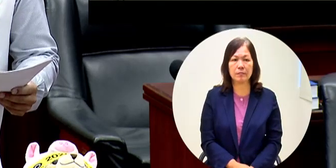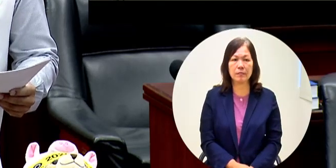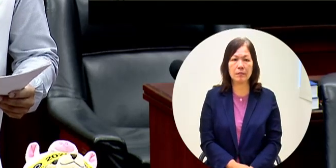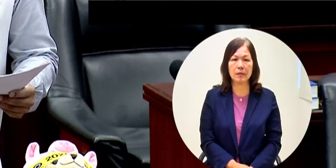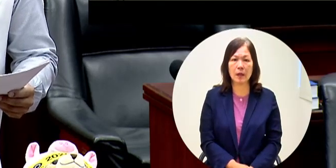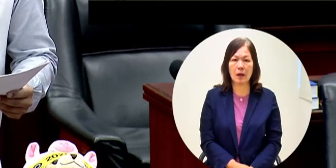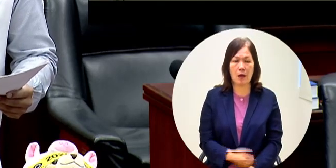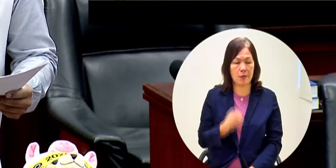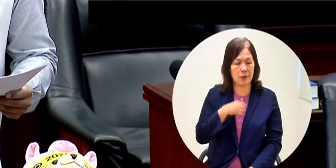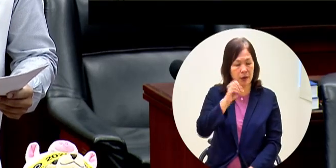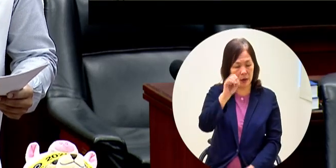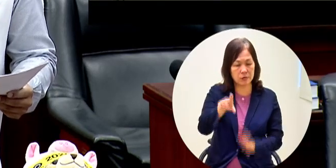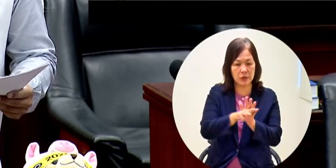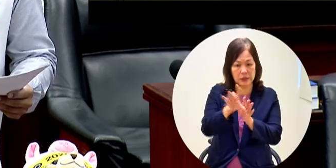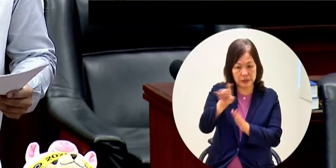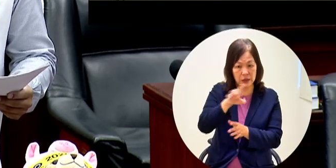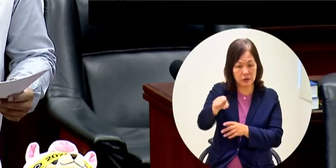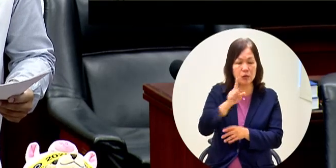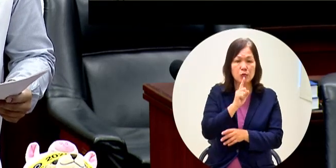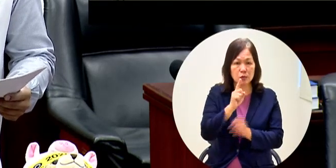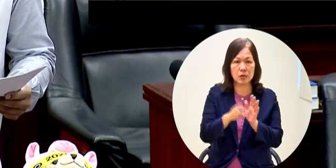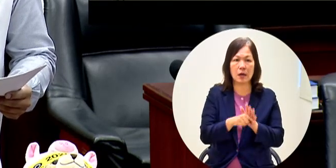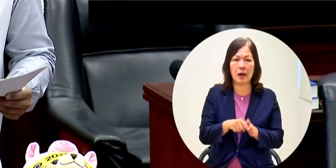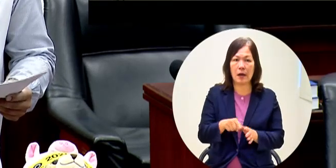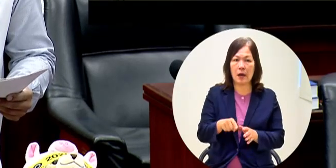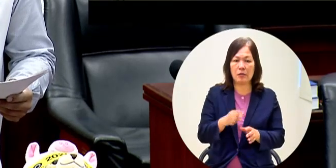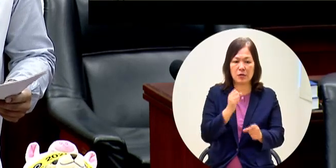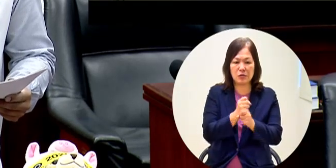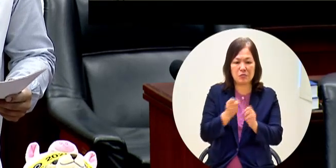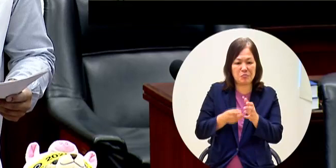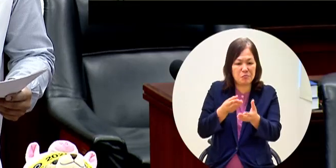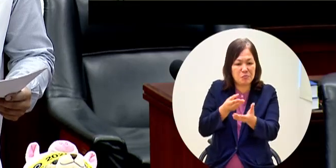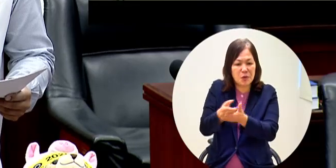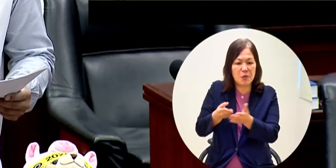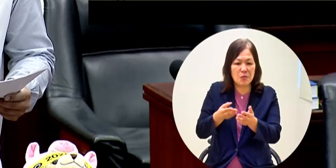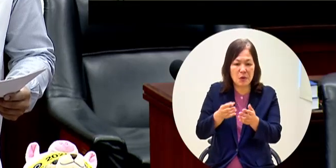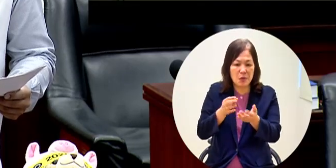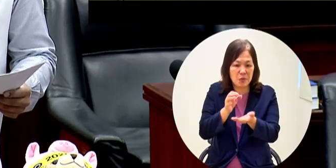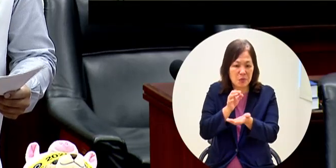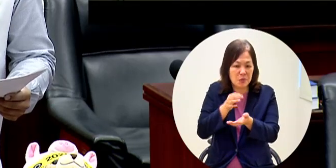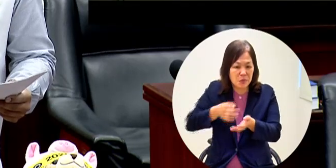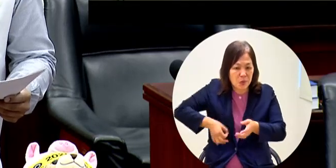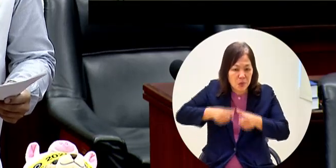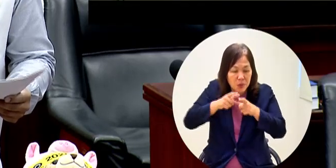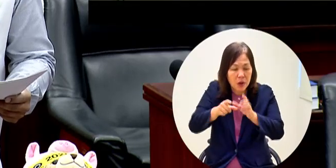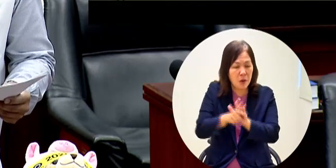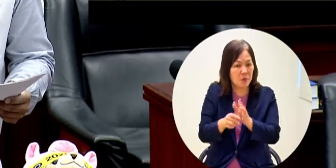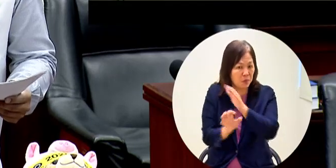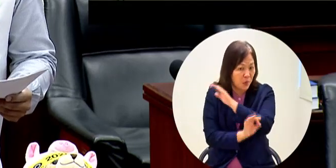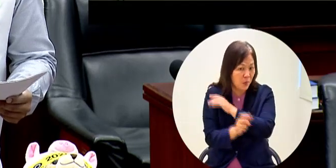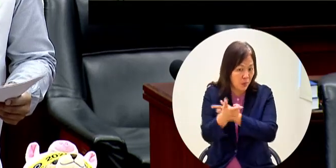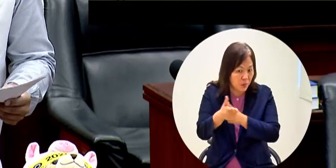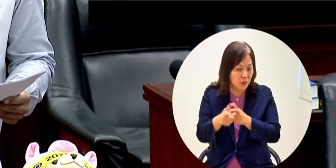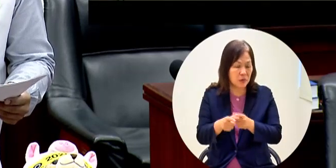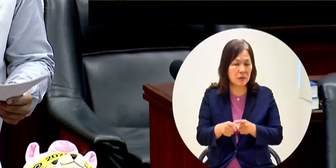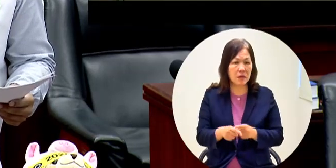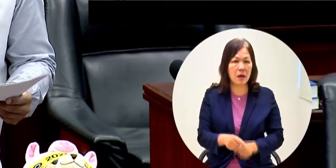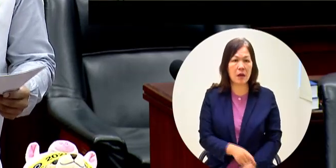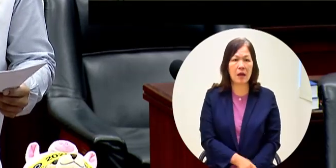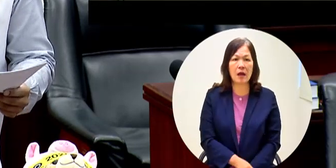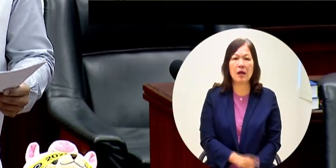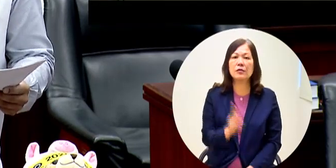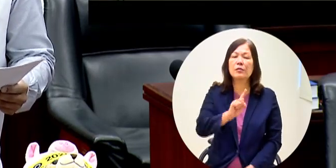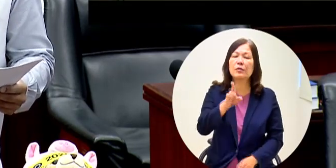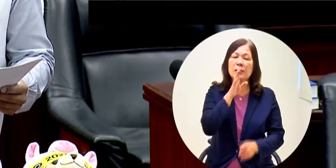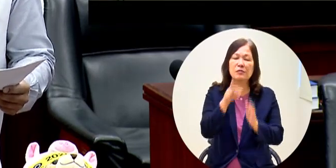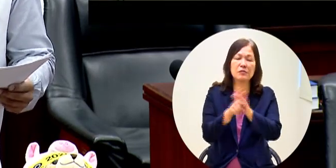我套用一句你的话啦，这不是抽佣，什么才是抽佣啊？市长。这不是抽佣，什么才是抽